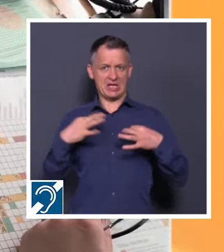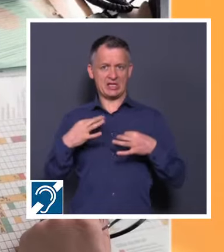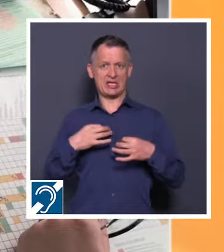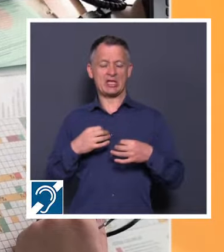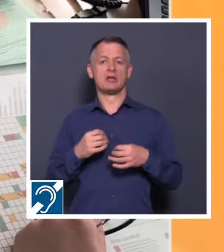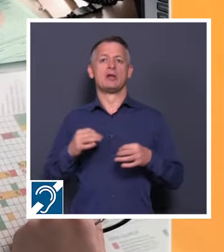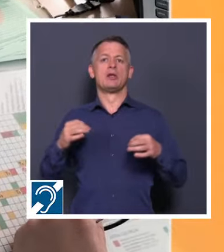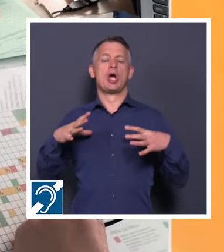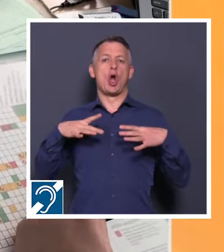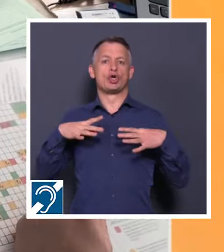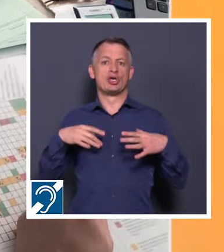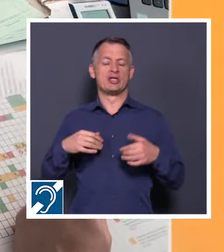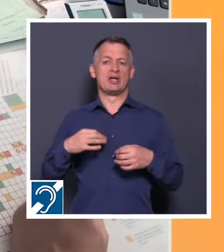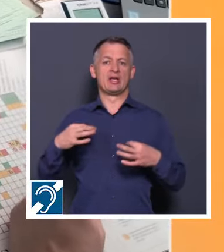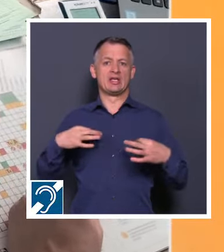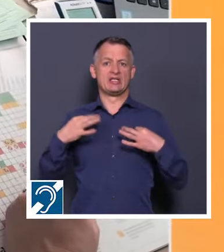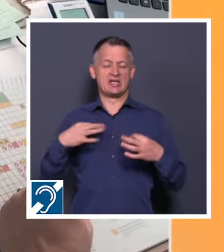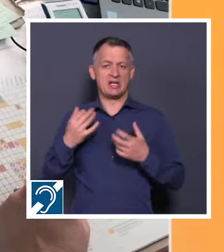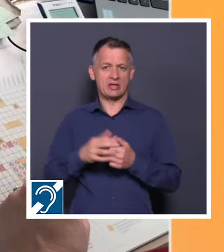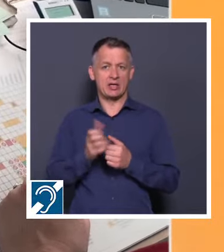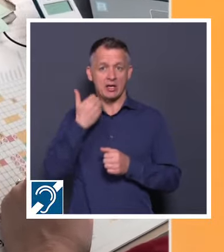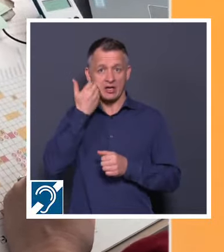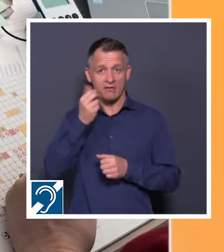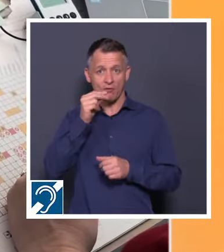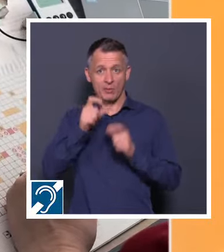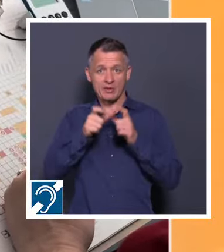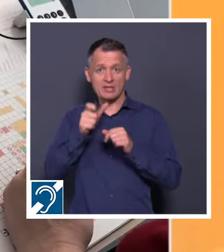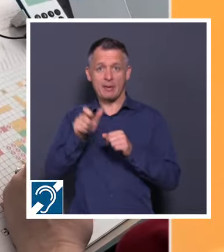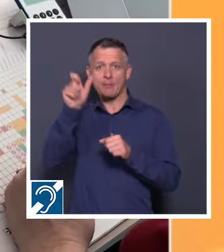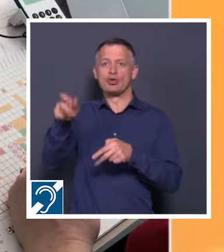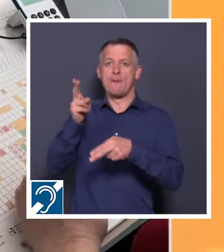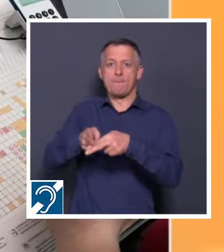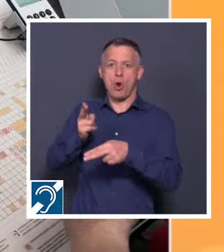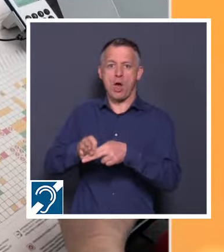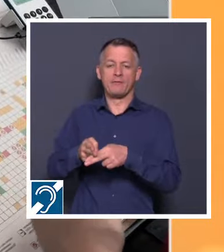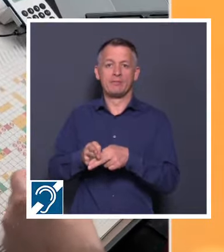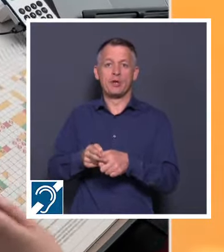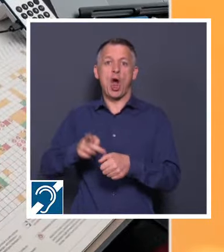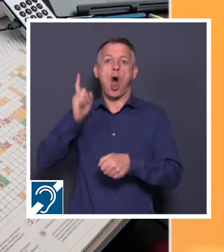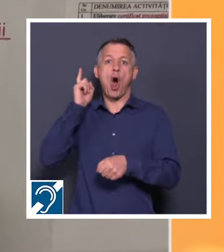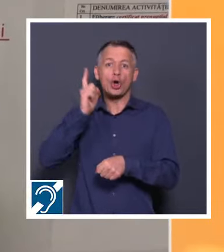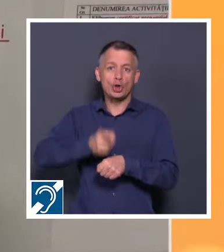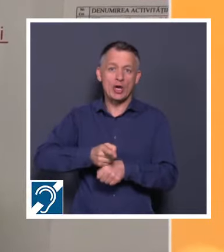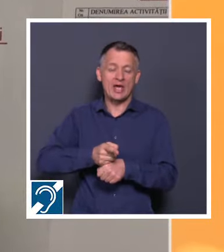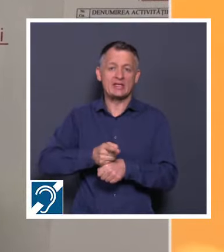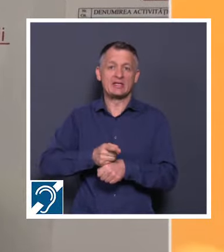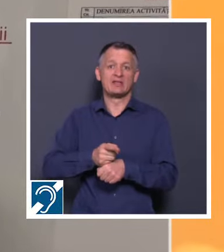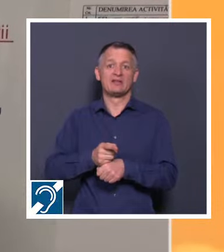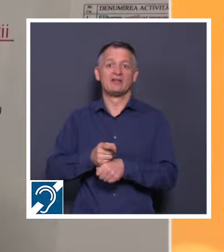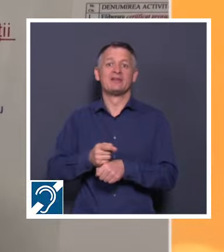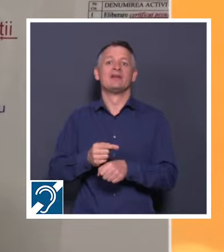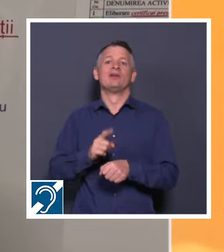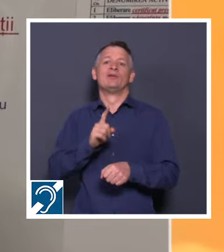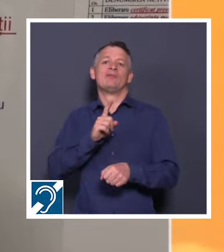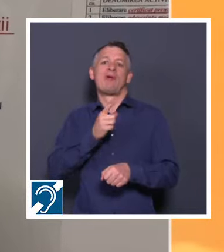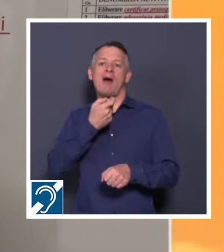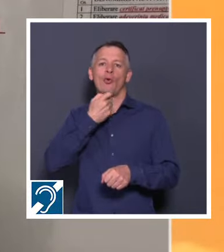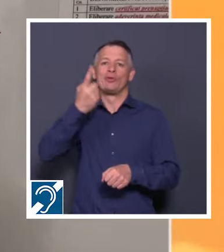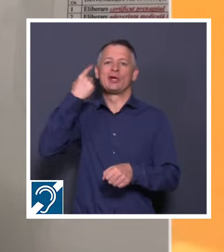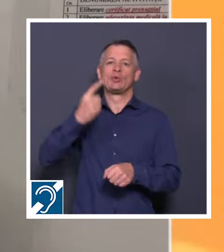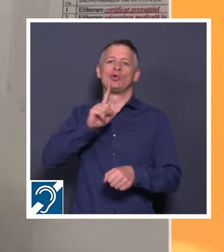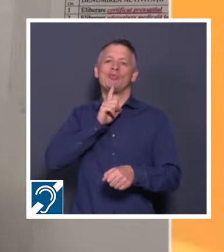concediile medicale când vorbim despre niște oameni bolnavi. Ok, deci ordonanța Trenuleț ne-a